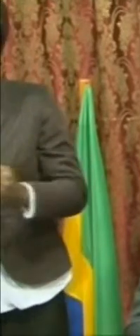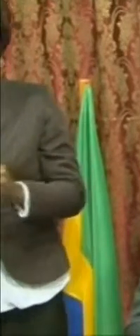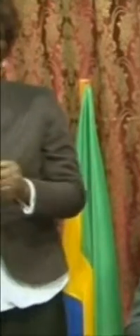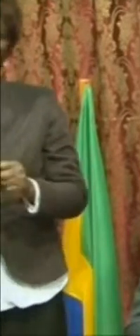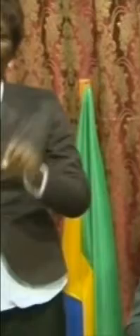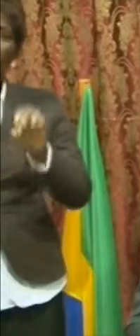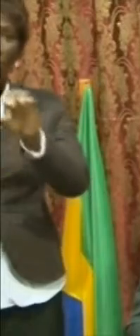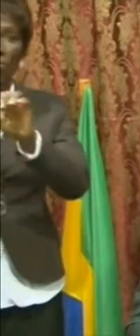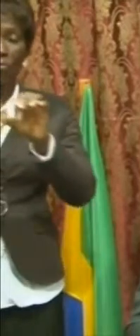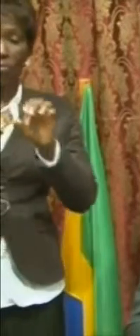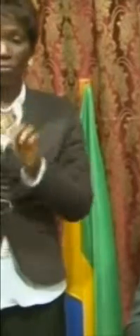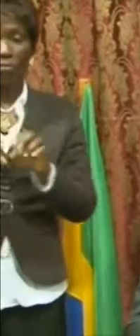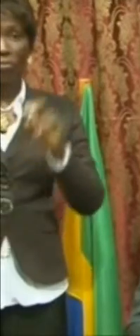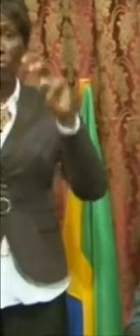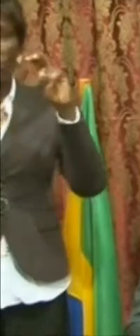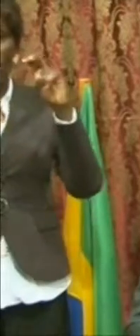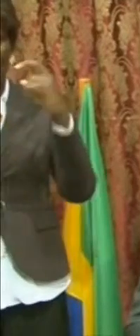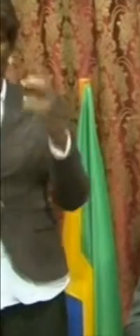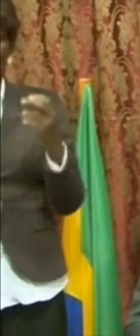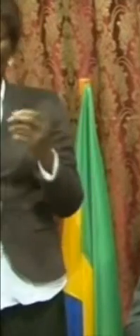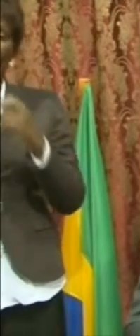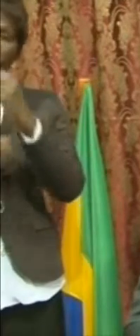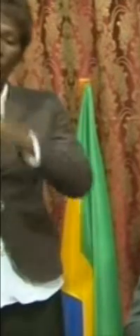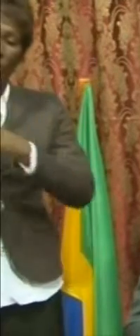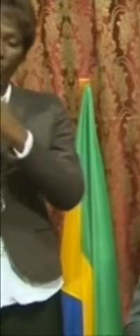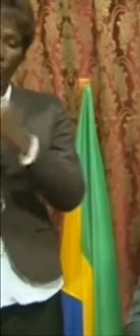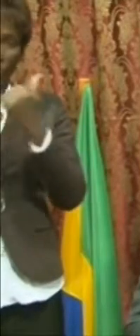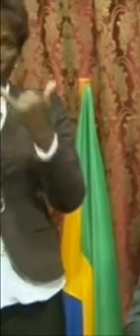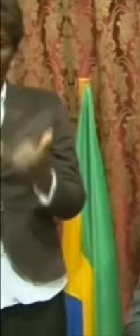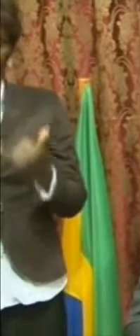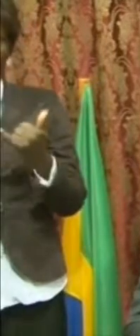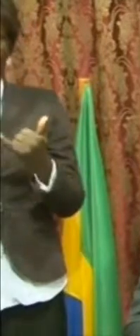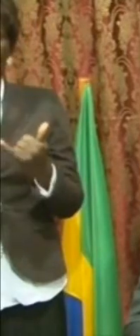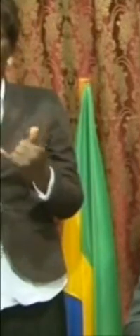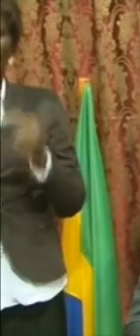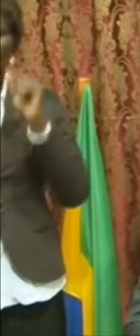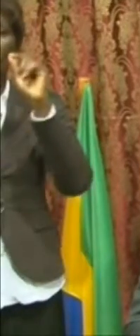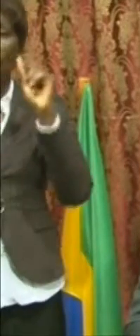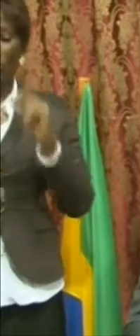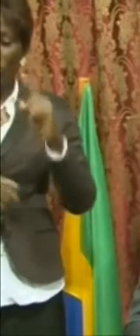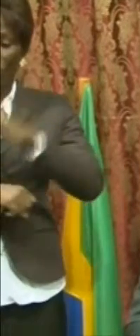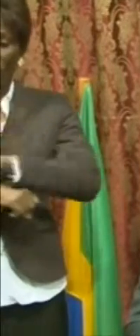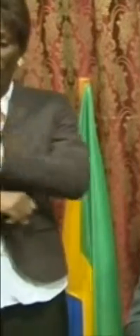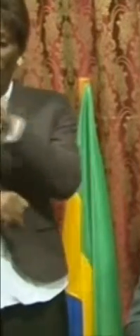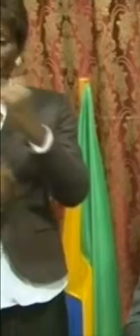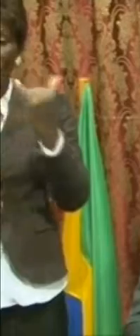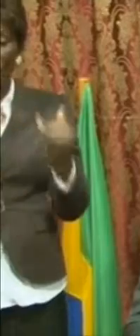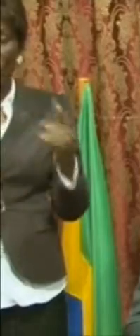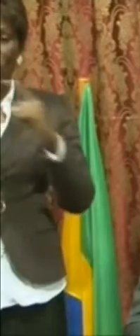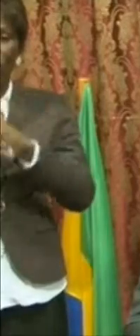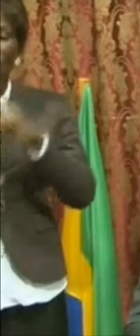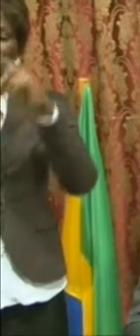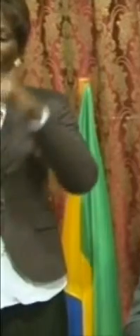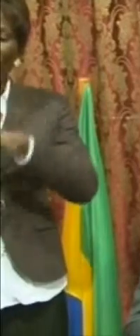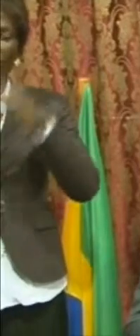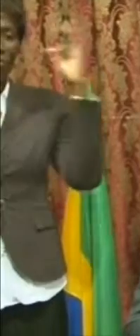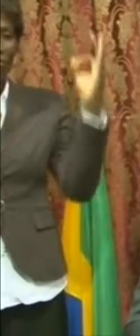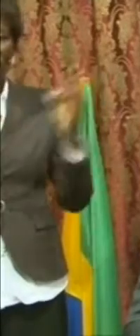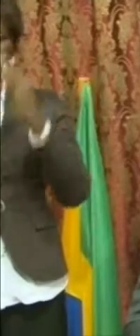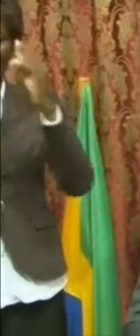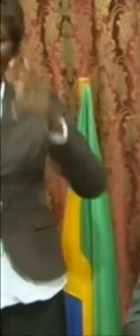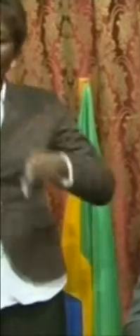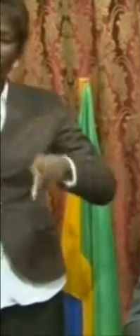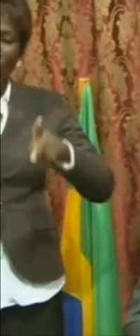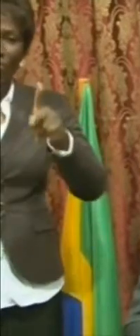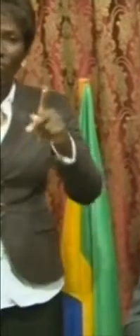conformément à la thématique annuelle actuelle, la présente journée est un moment privilégié s'offrant à chacun de